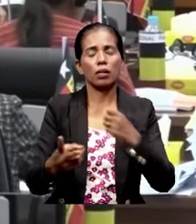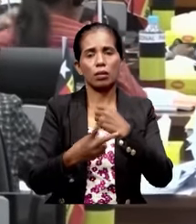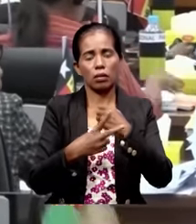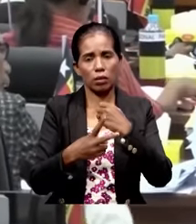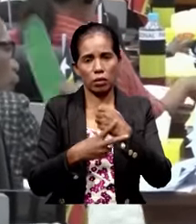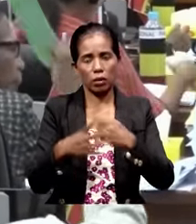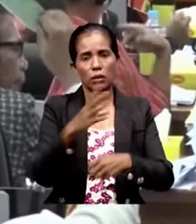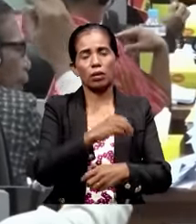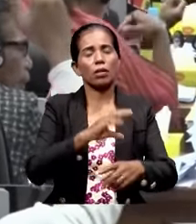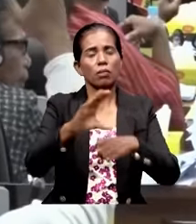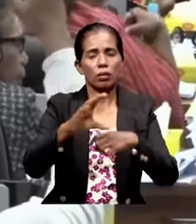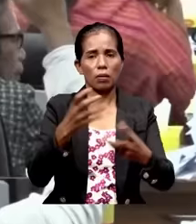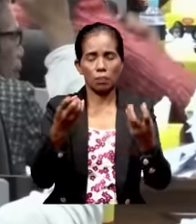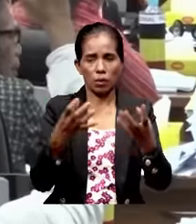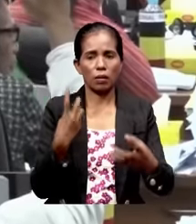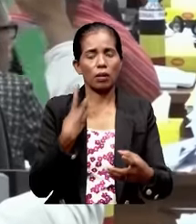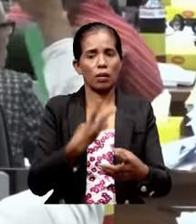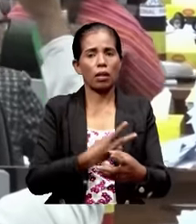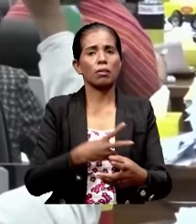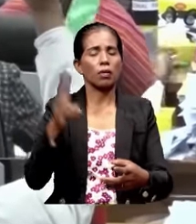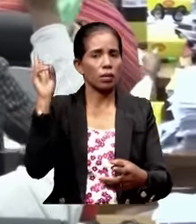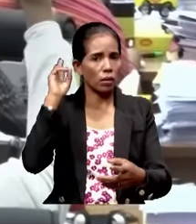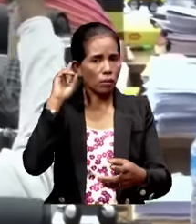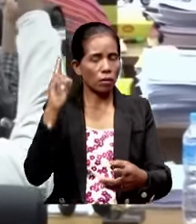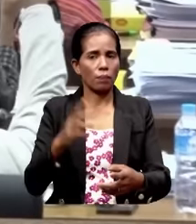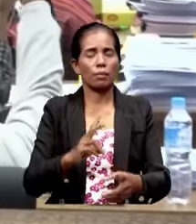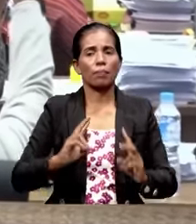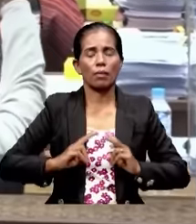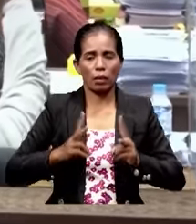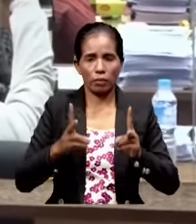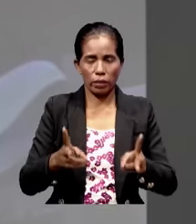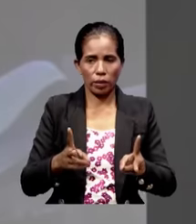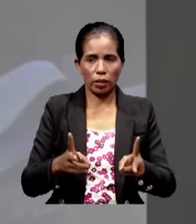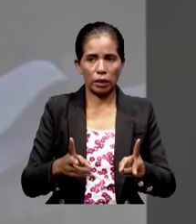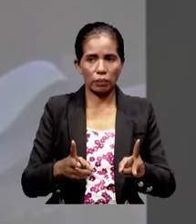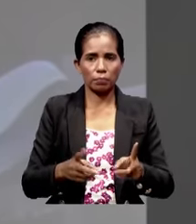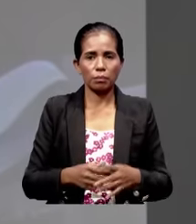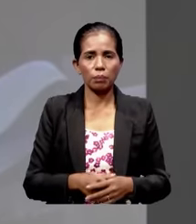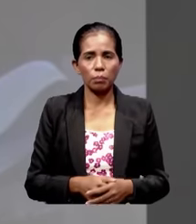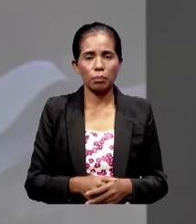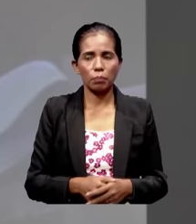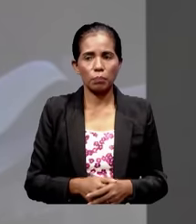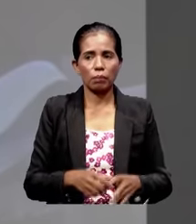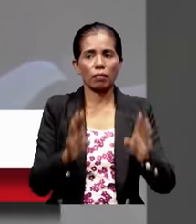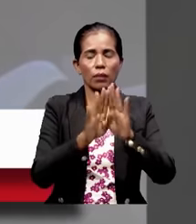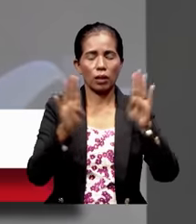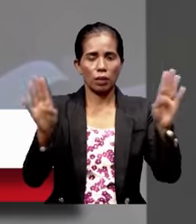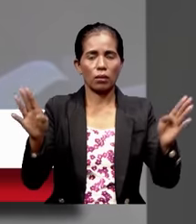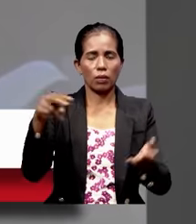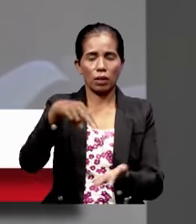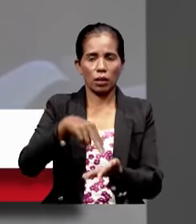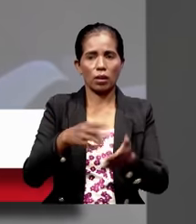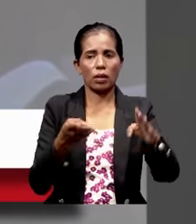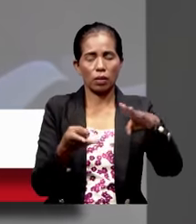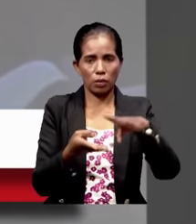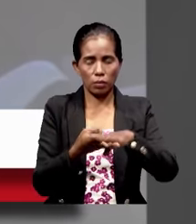banco comercial barakona. Ami mosrona katak veteranos mos atu loke hari banku